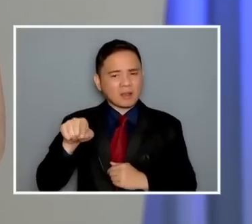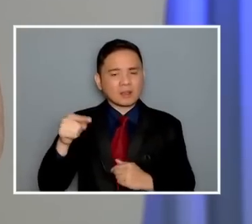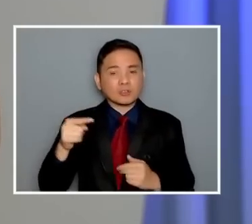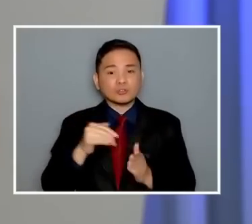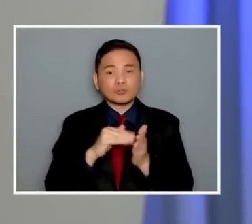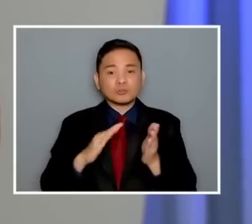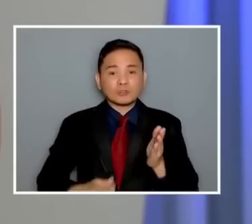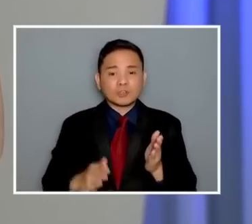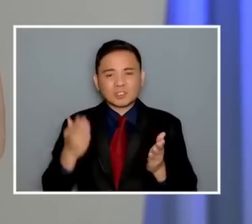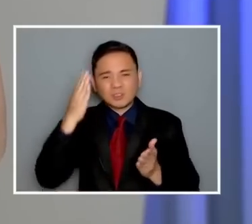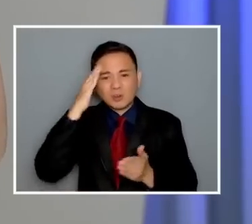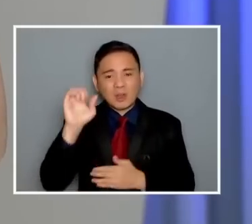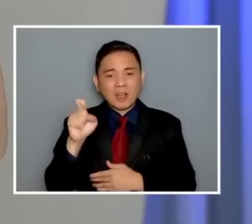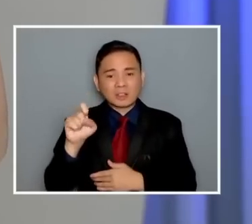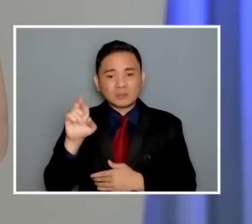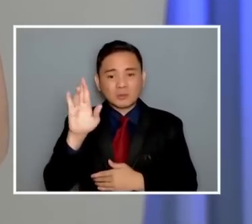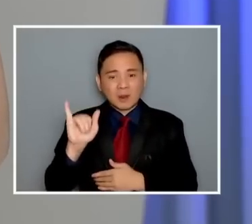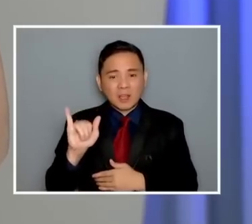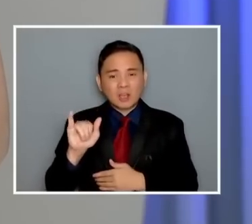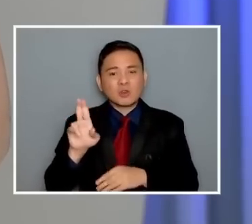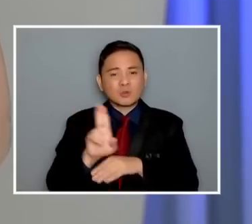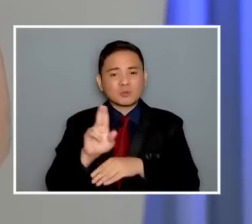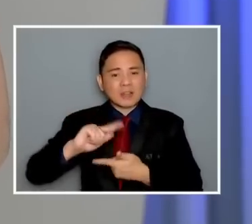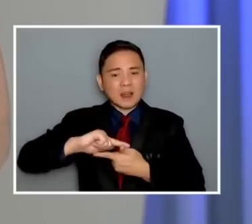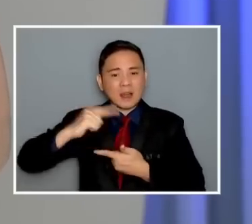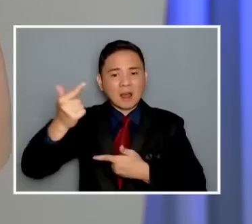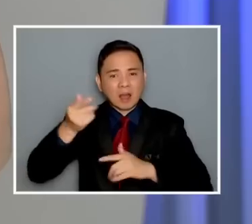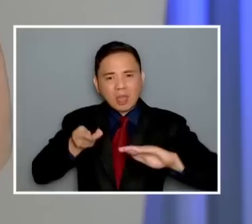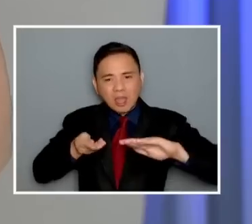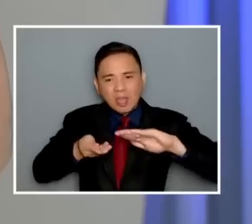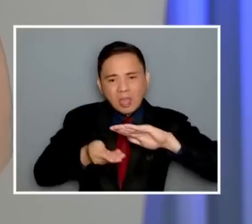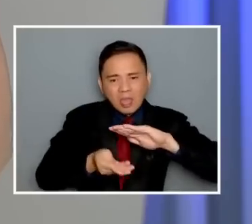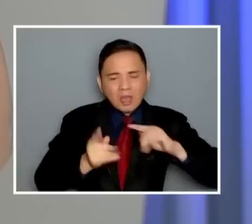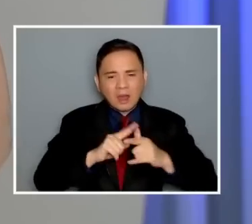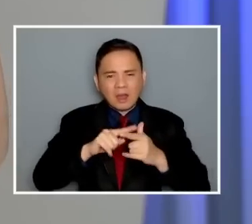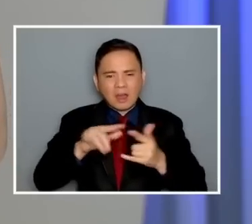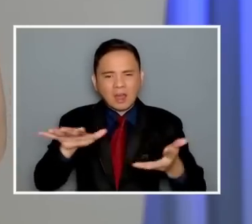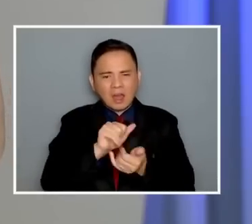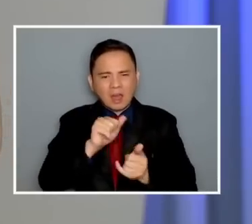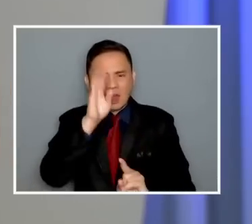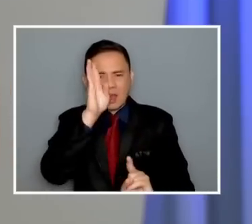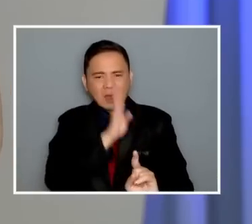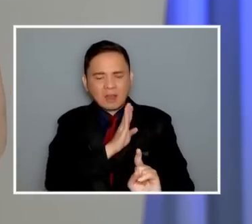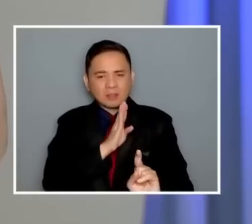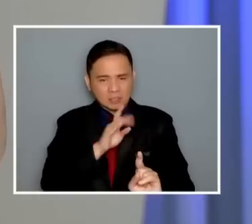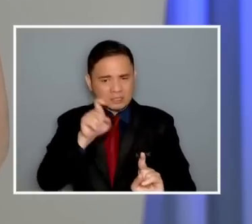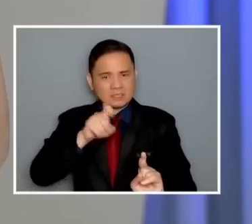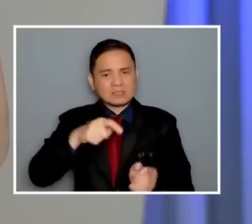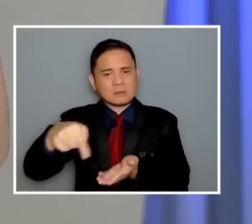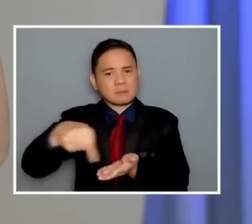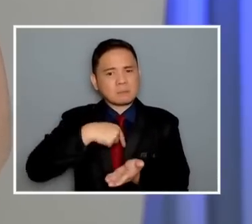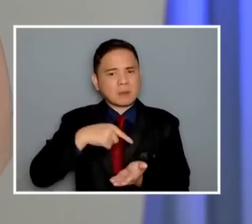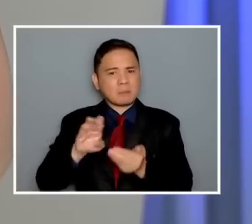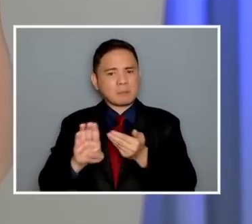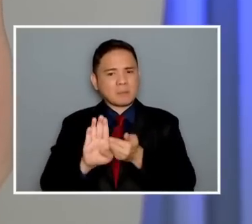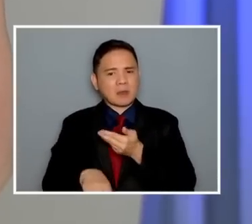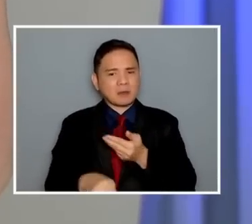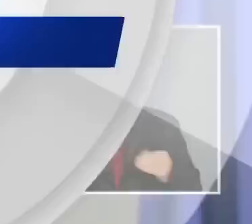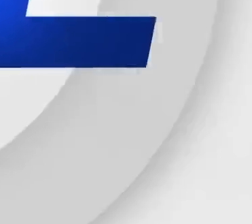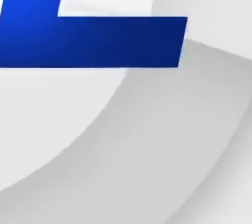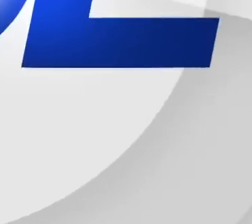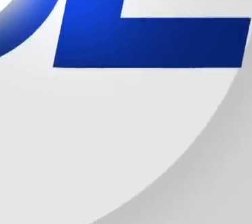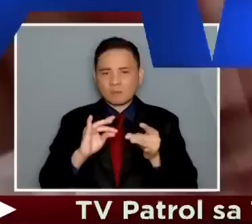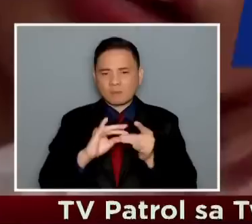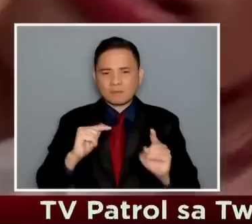masira sa pagdaan ng X-ray machine ng MRT ang kanyang laptop. Nagpapatrol, Jackie Manabat.